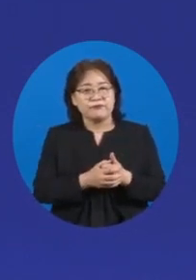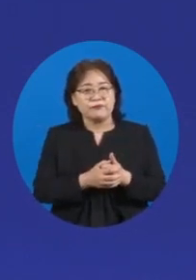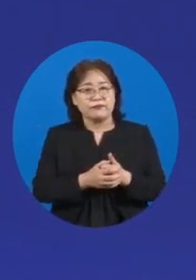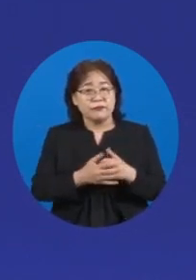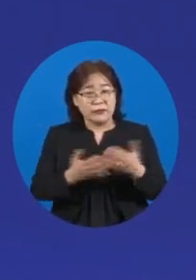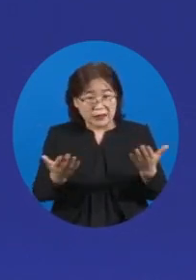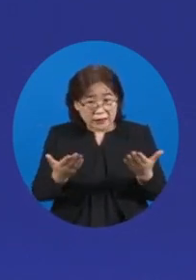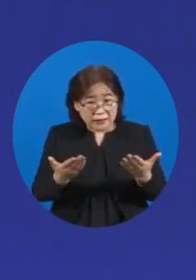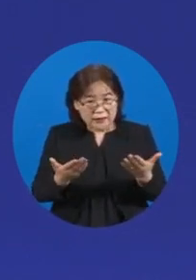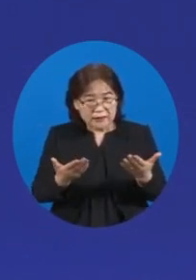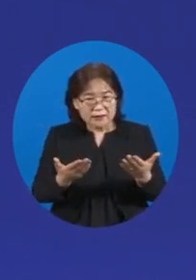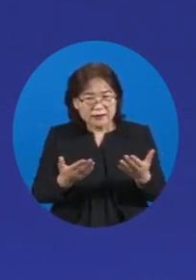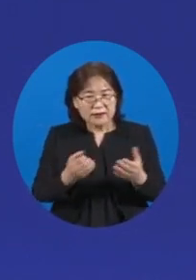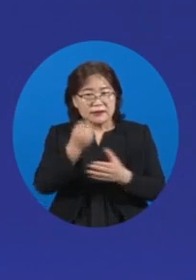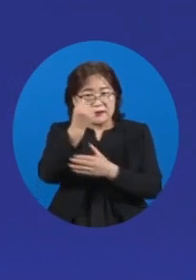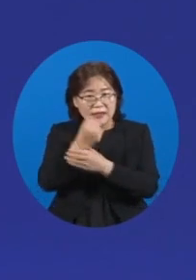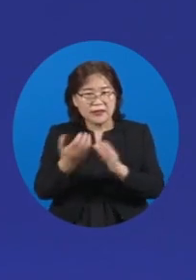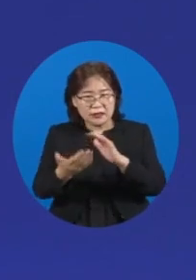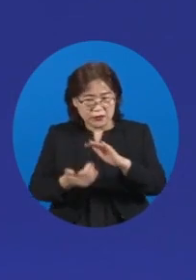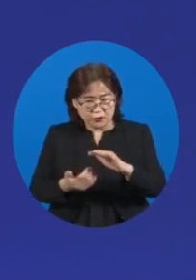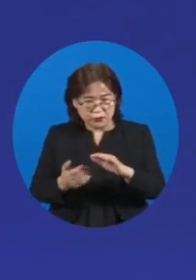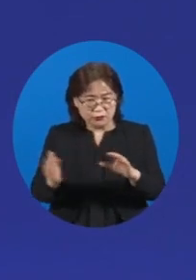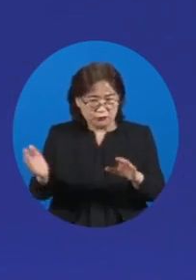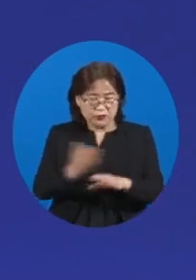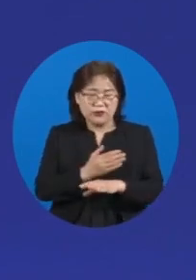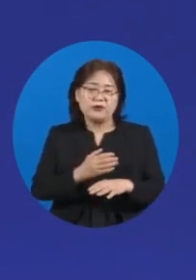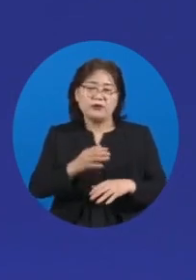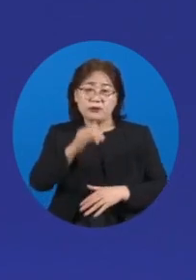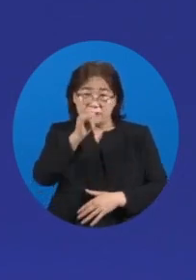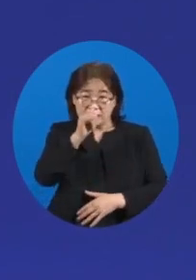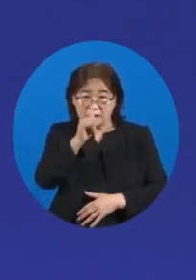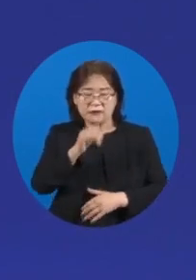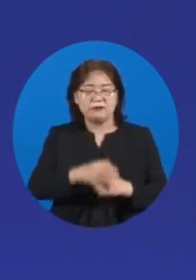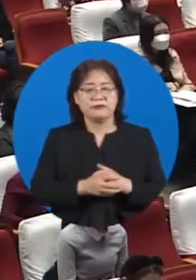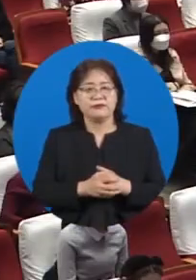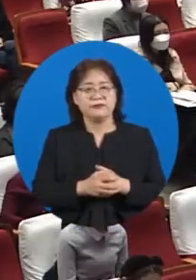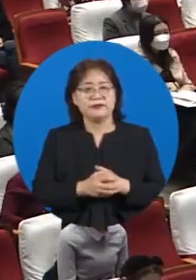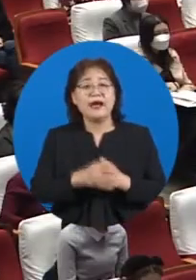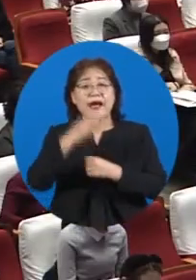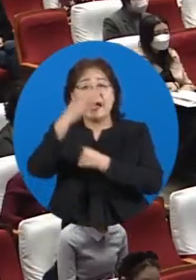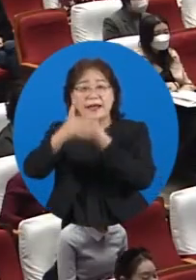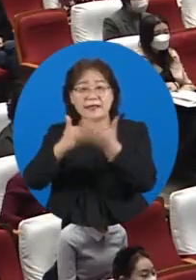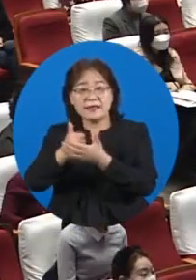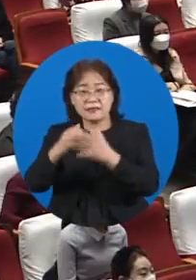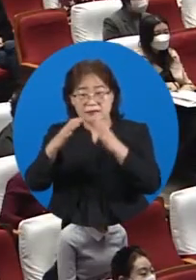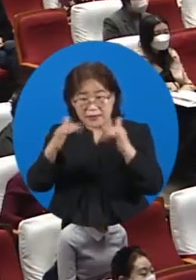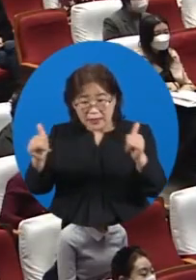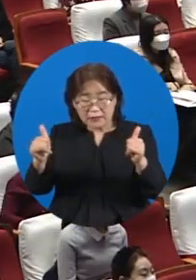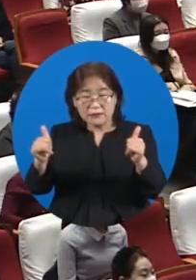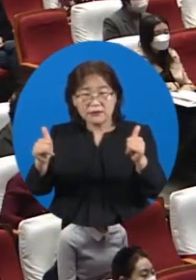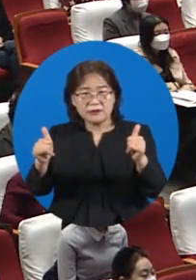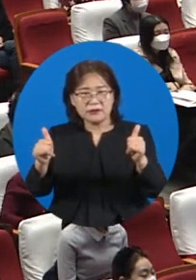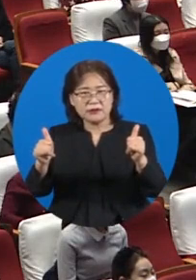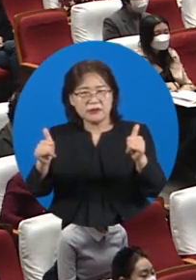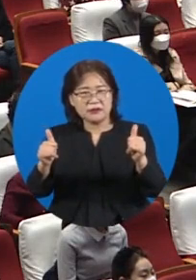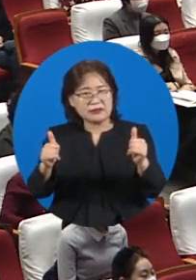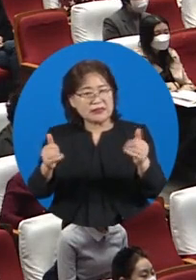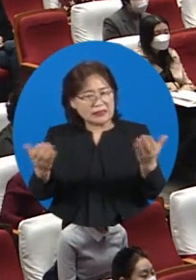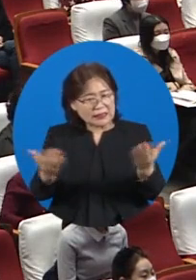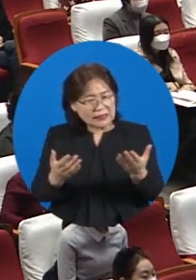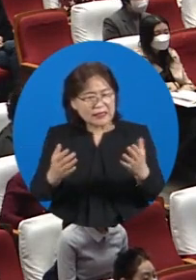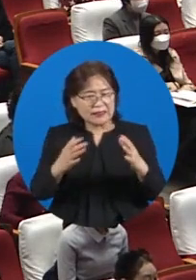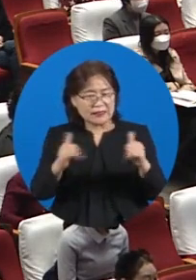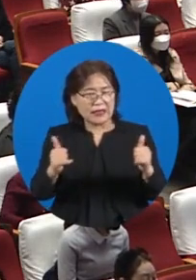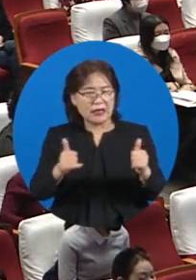노동은 타락이 전부터 존재했습니다 하나님은 요 우리 인간을 이라는 존재로